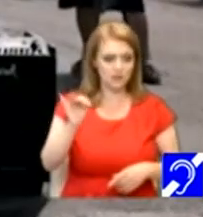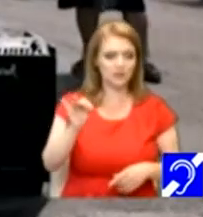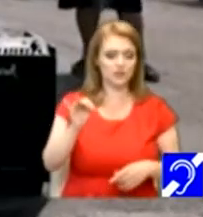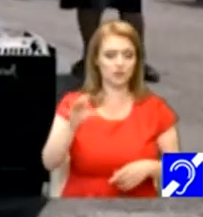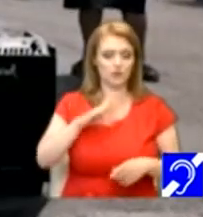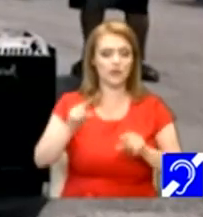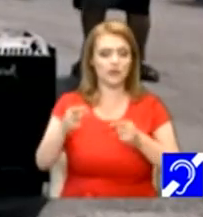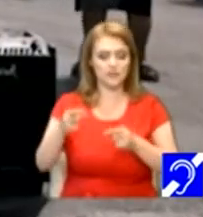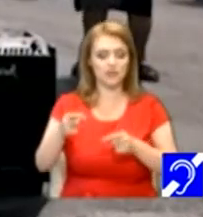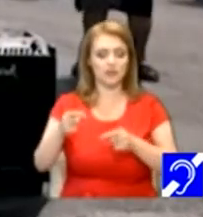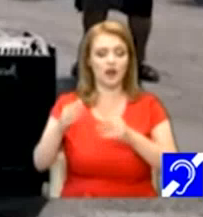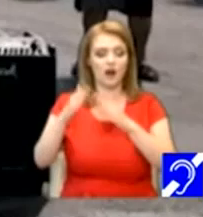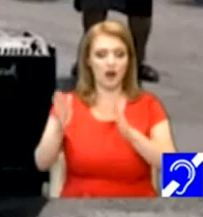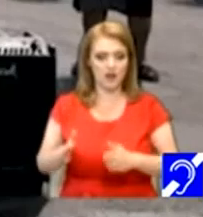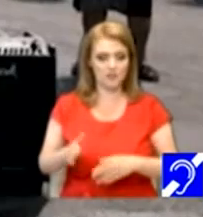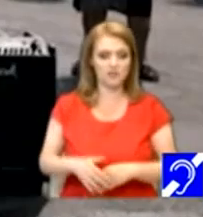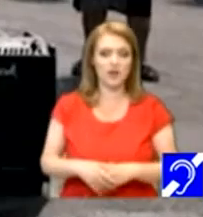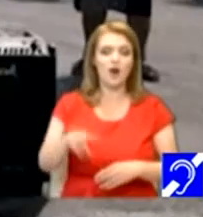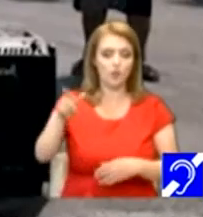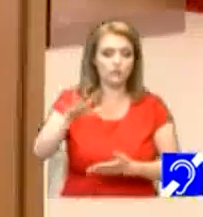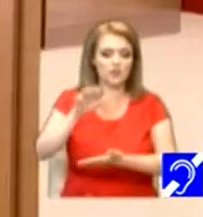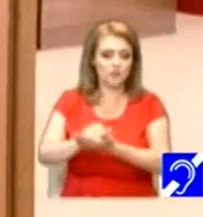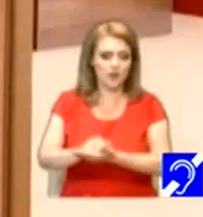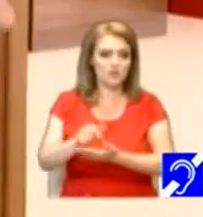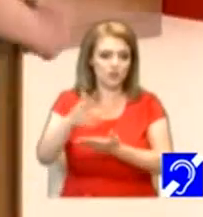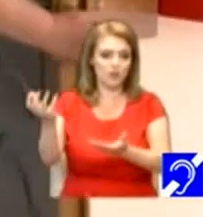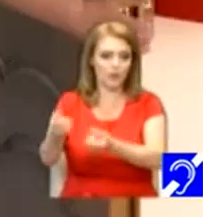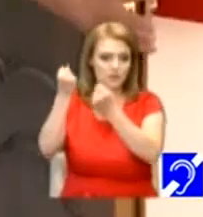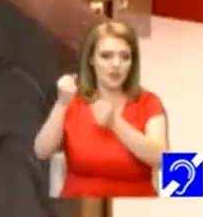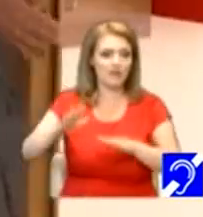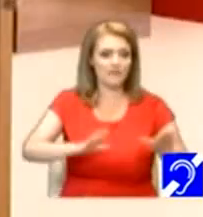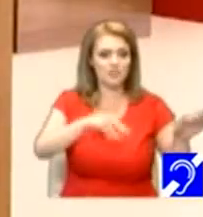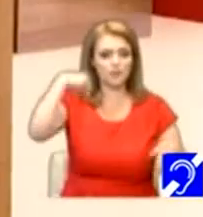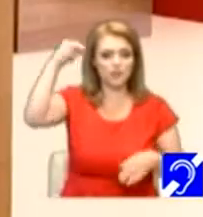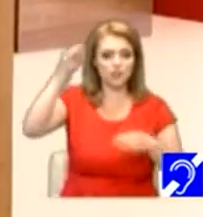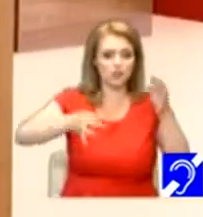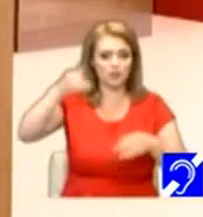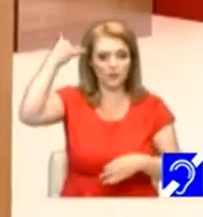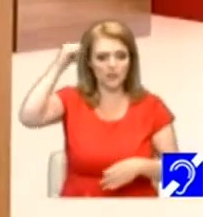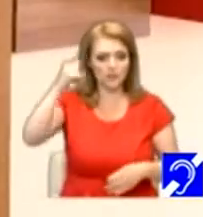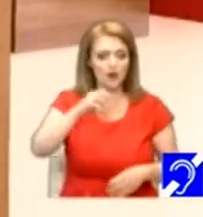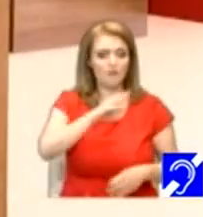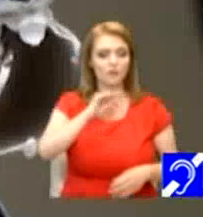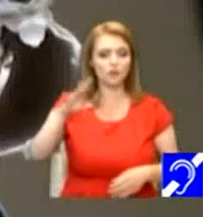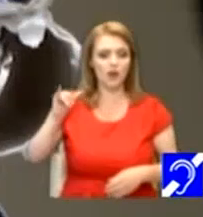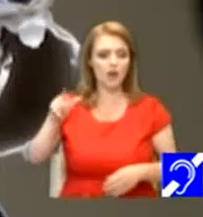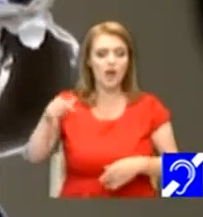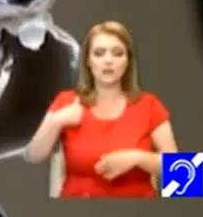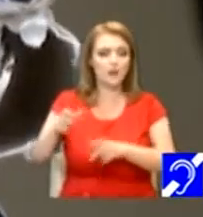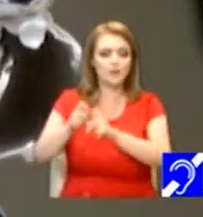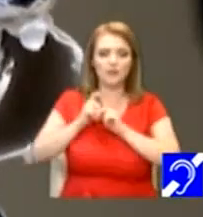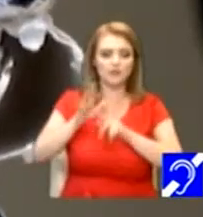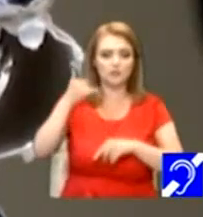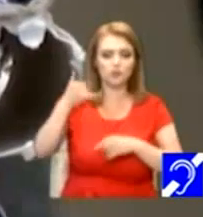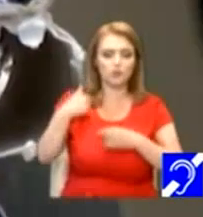în arest preventiv a acestui Tătaru. Vicepreședintele judecătoriei Bălți, Valeriu Păduraru, nu ne-a răspuns la telefon